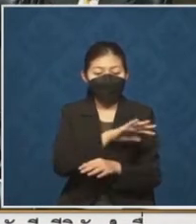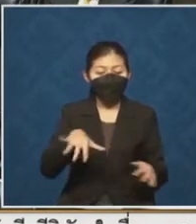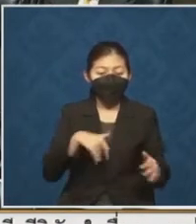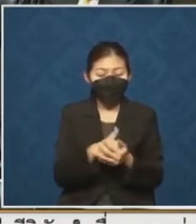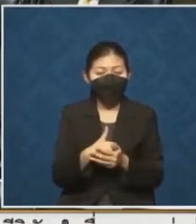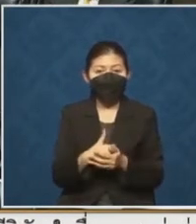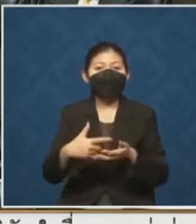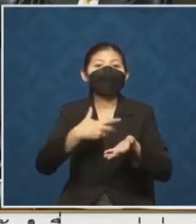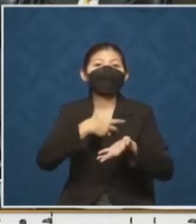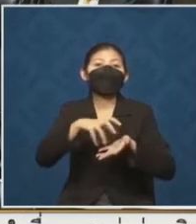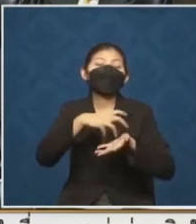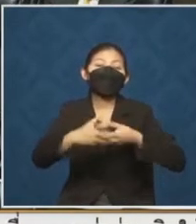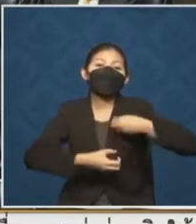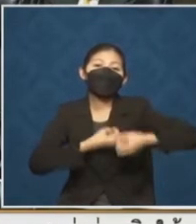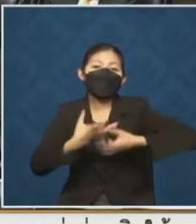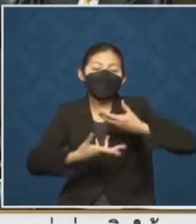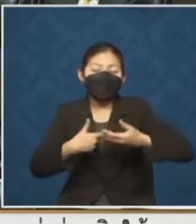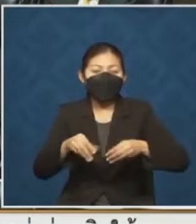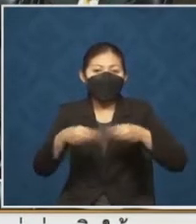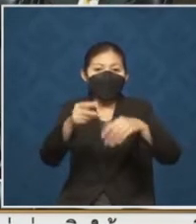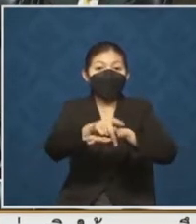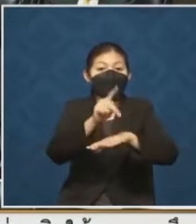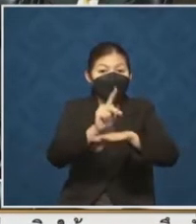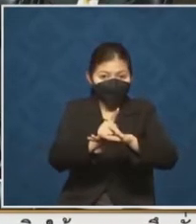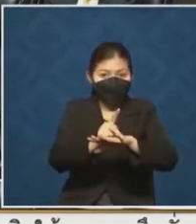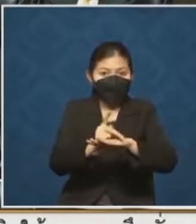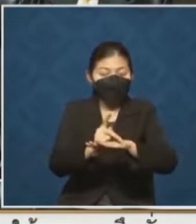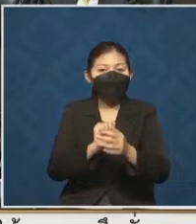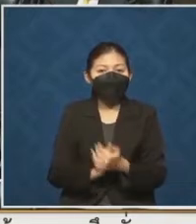อ่ะมาทำงานครับผม